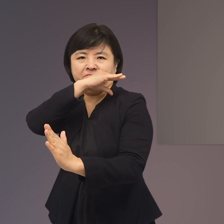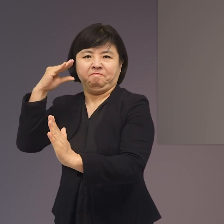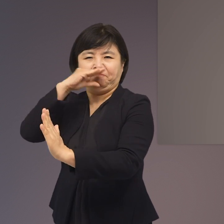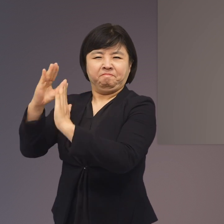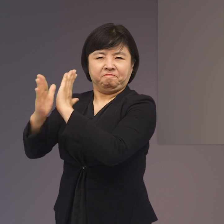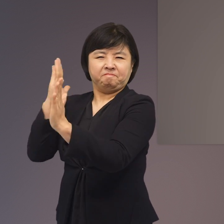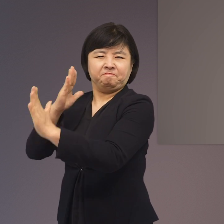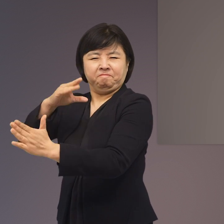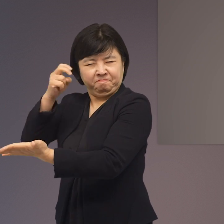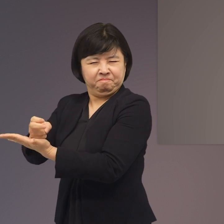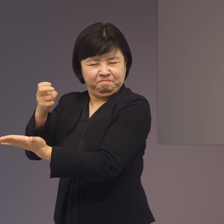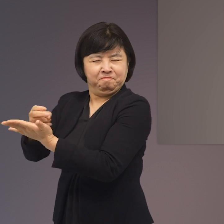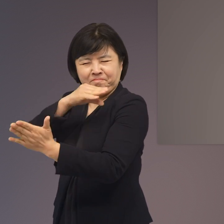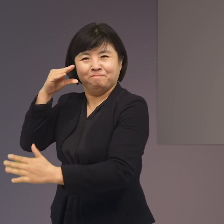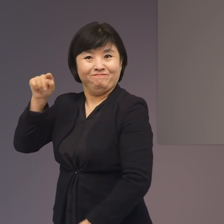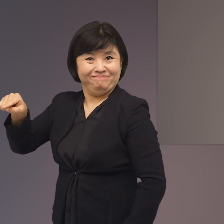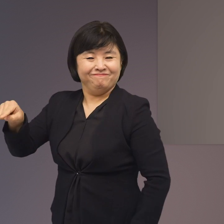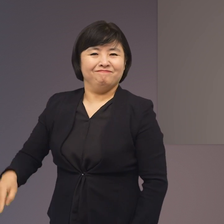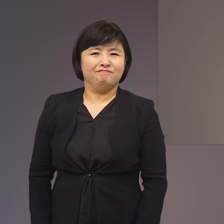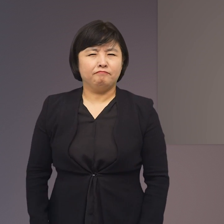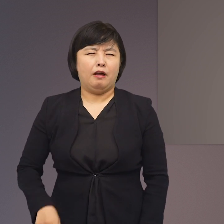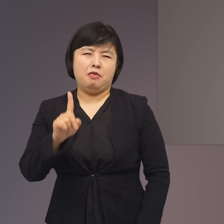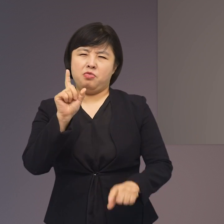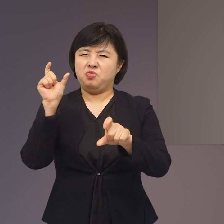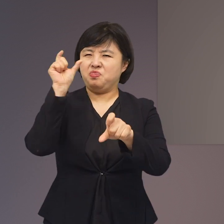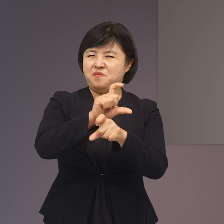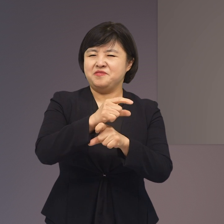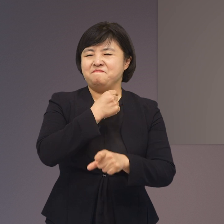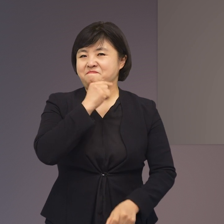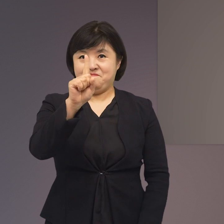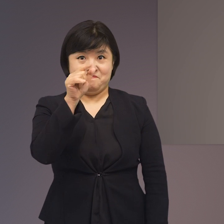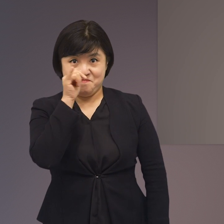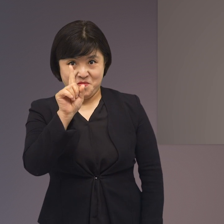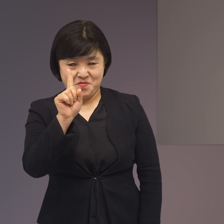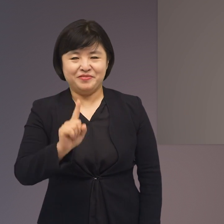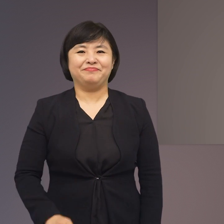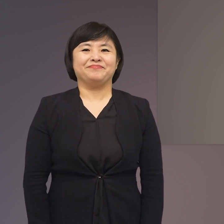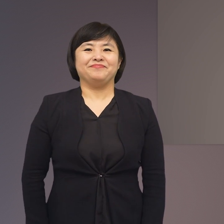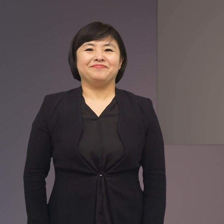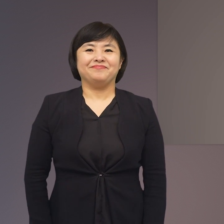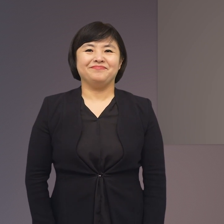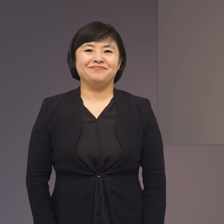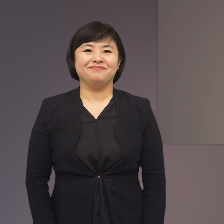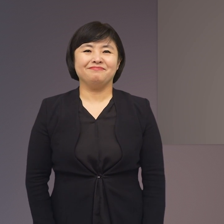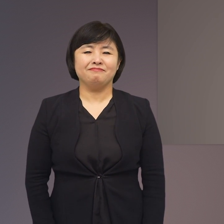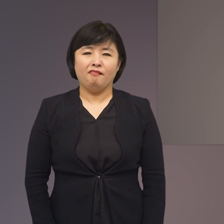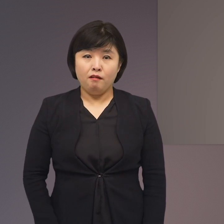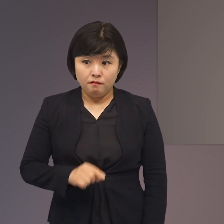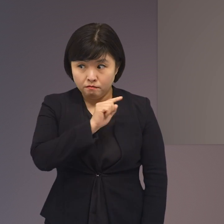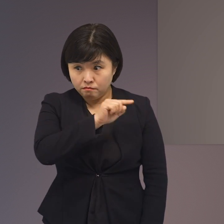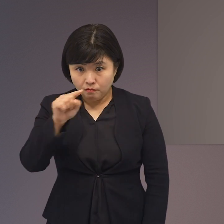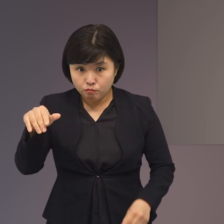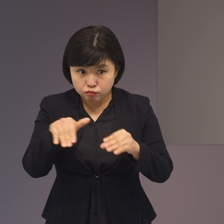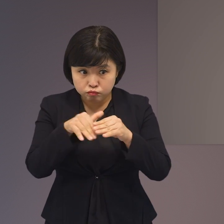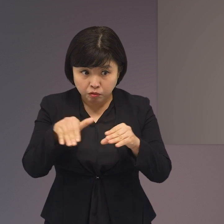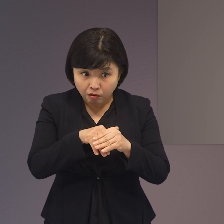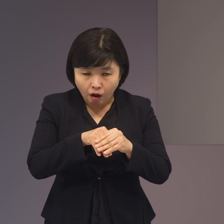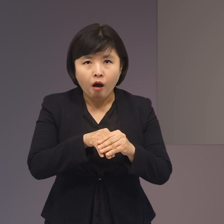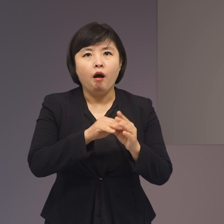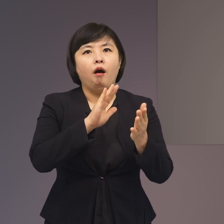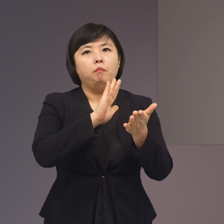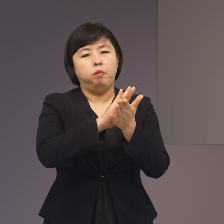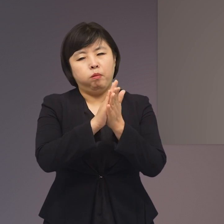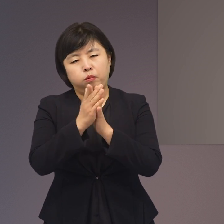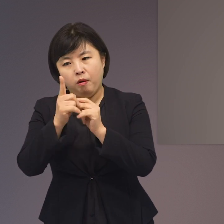이렇게 드러납니다. 여기서 한 가지 더 주목하고 싶은 점이 있는데요. 문화는